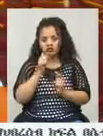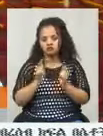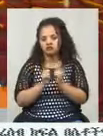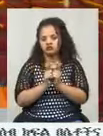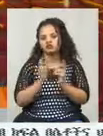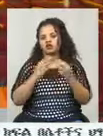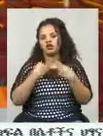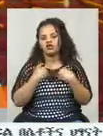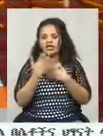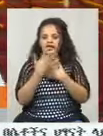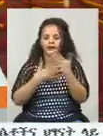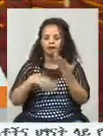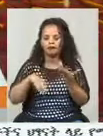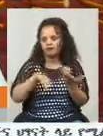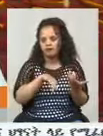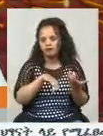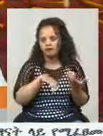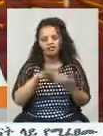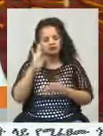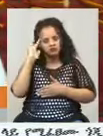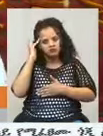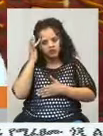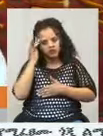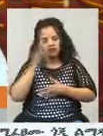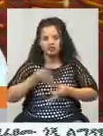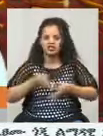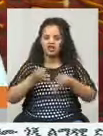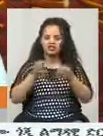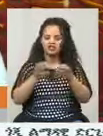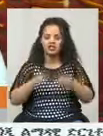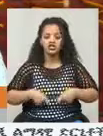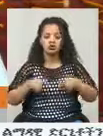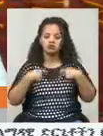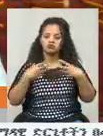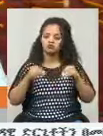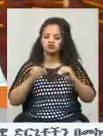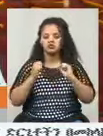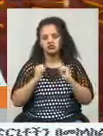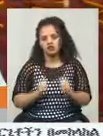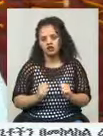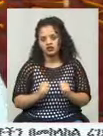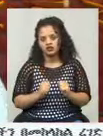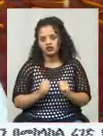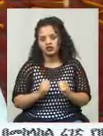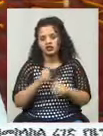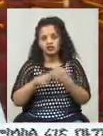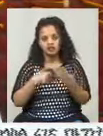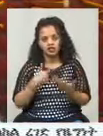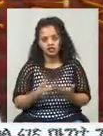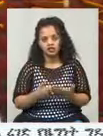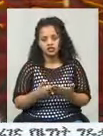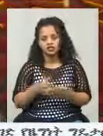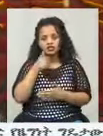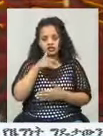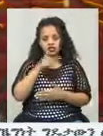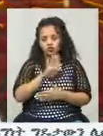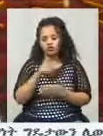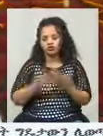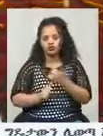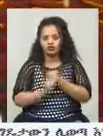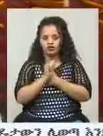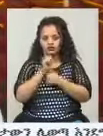ችግሮች አሉ። ከደም መፍሰስ ጋር፣ ከበሽታዎች መተላለፍ ጋር ህይወቷን ልታጣ ትችላለች። ስለዚህ ሴቶች ይሄ